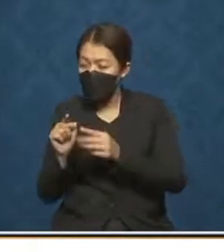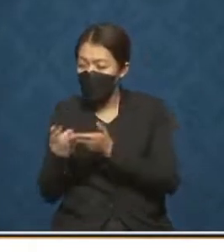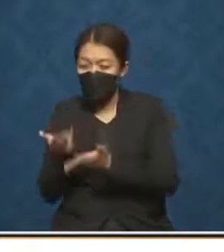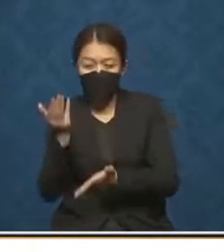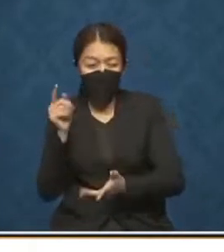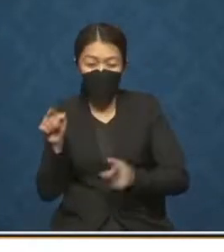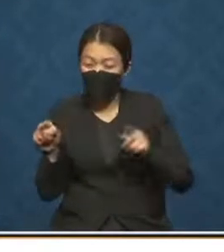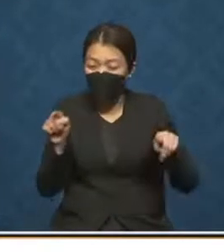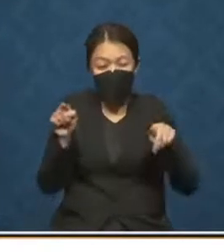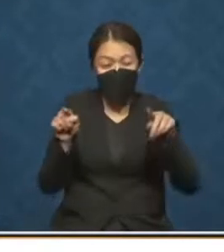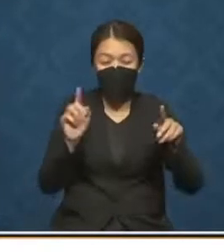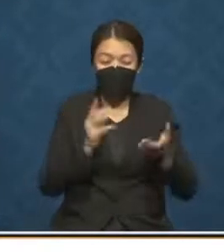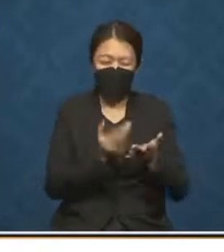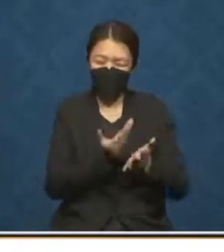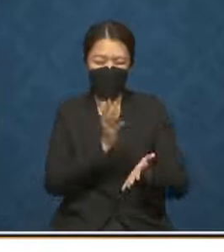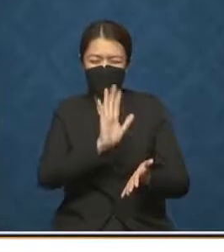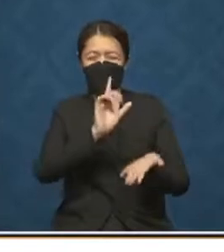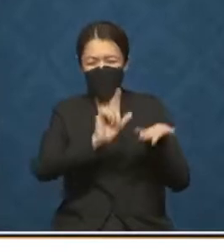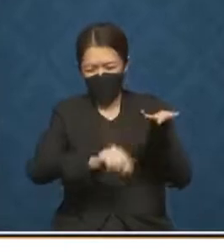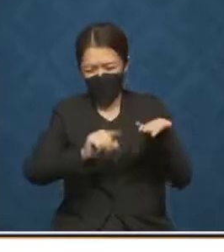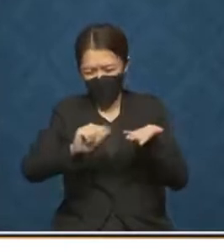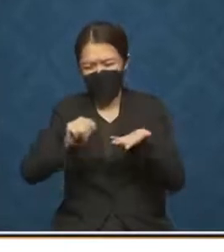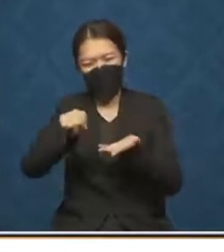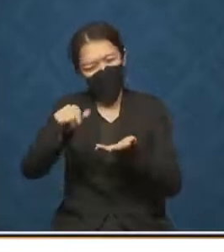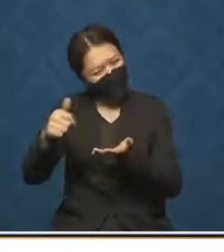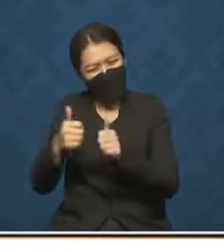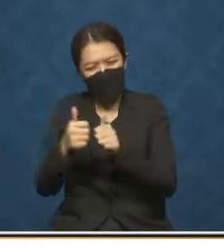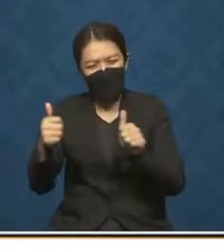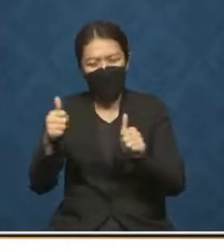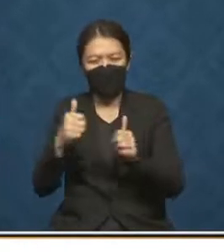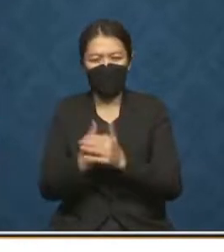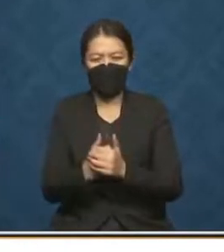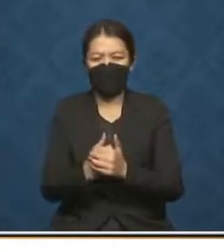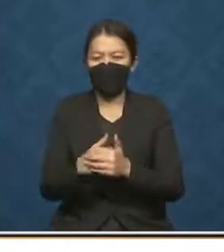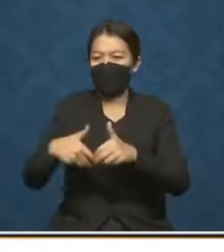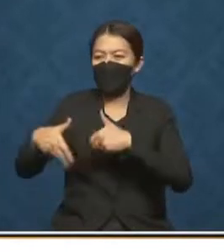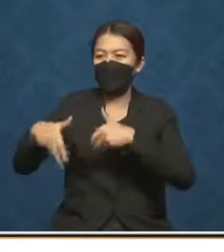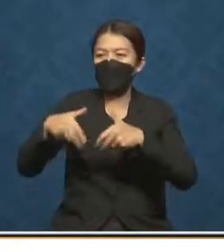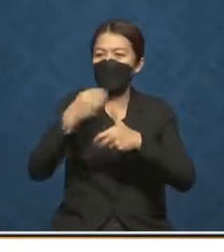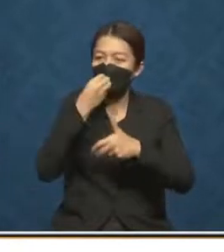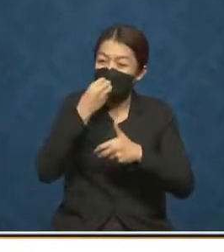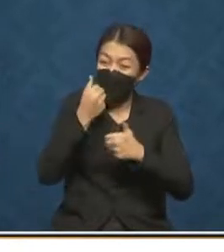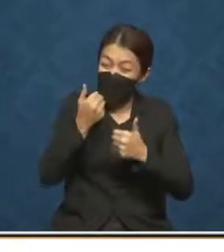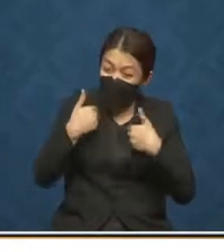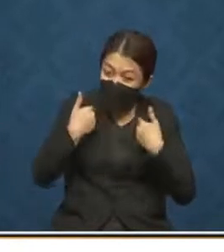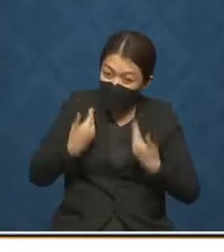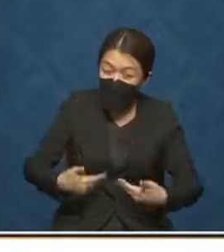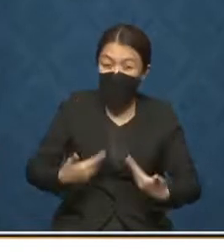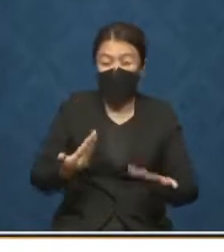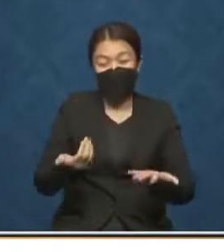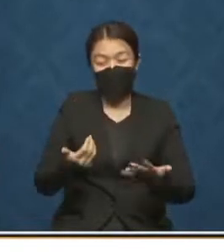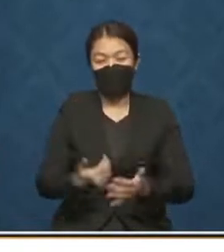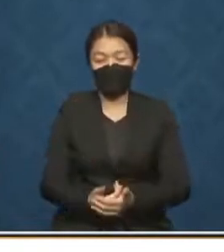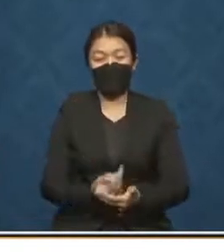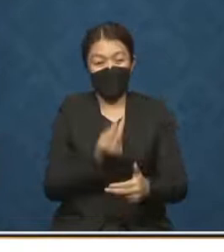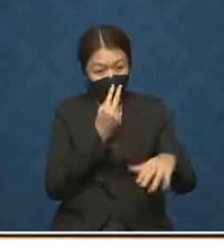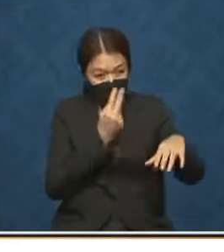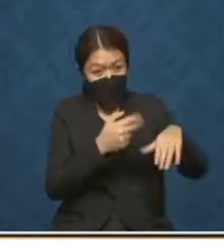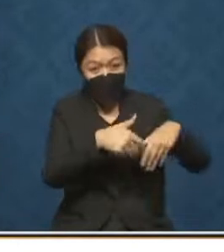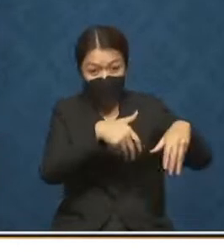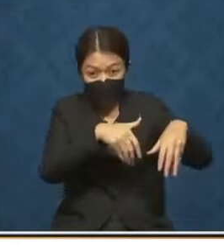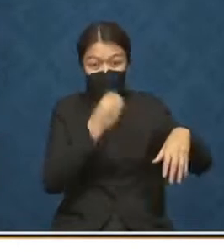้งไม่แ้ง ถูก ๆ ๆ ๆชาบ้านอยู่ดี กิดีไปดูโริบทอแ life จริ loyalty